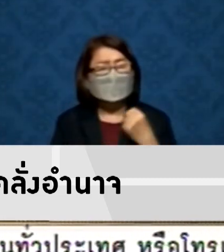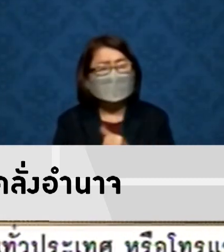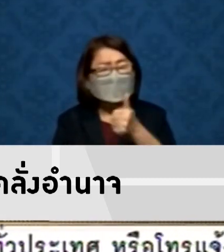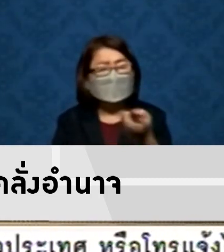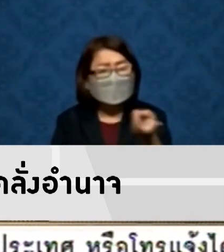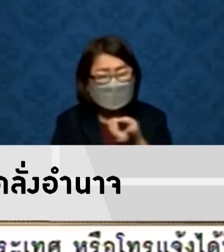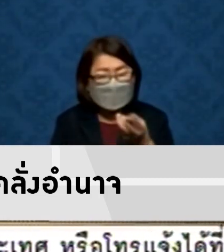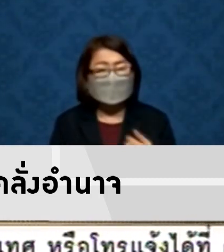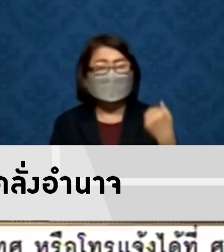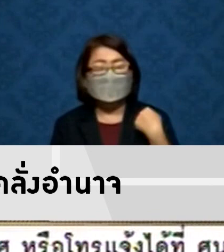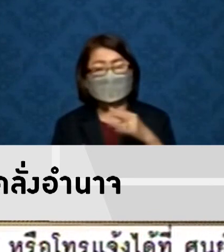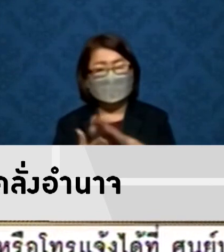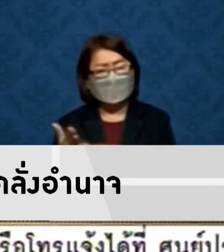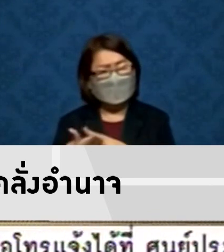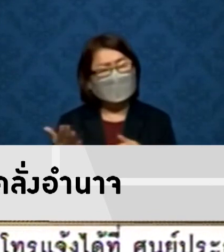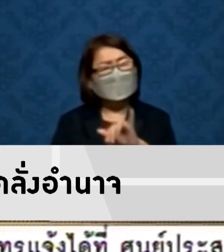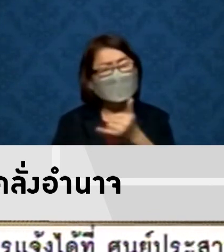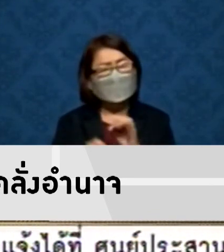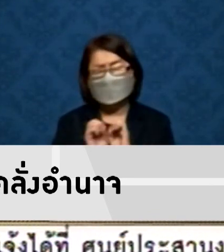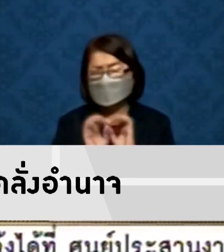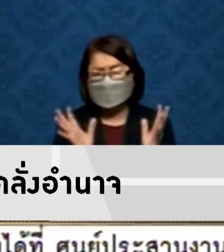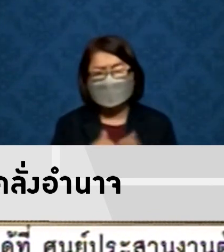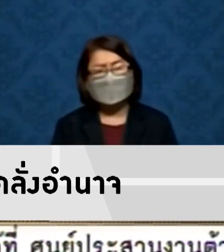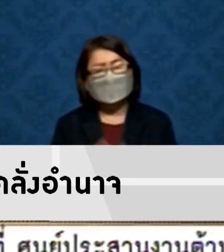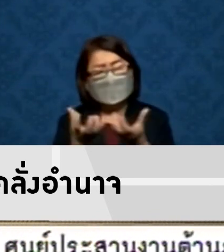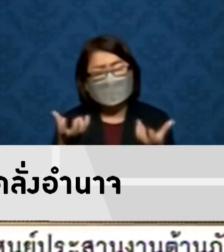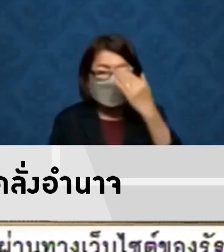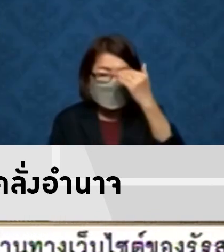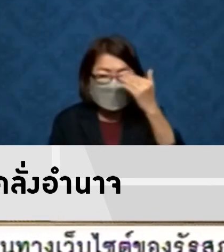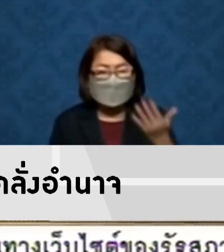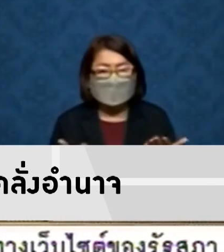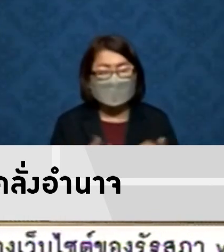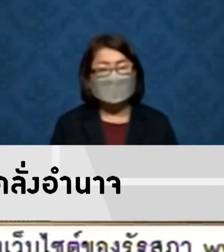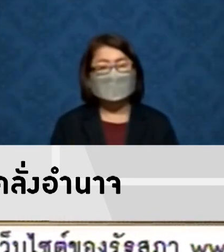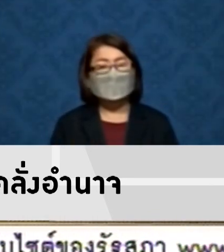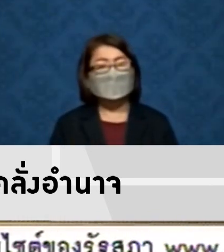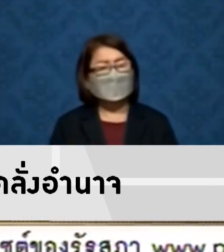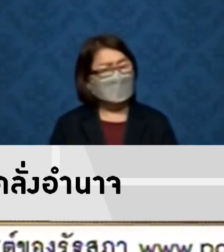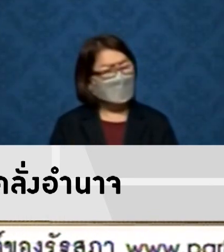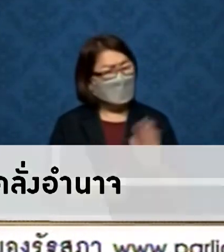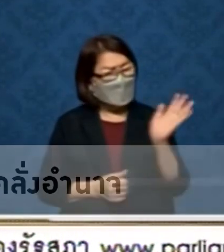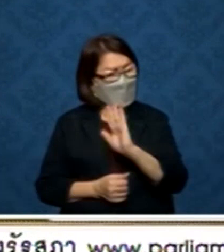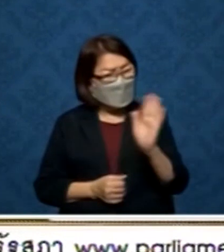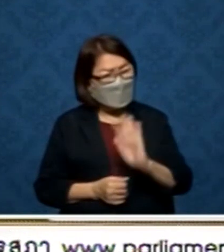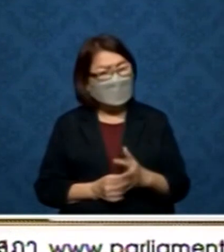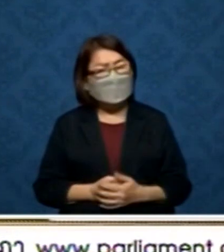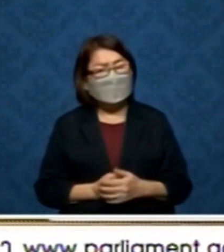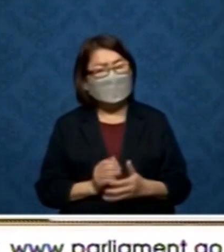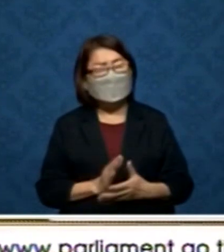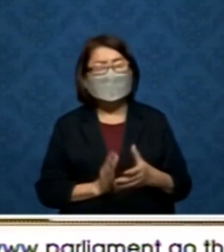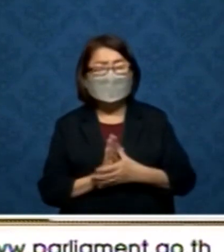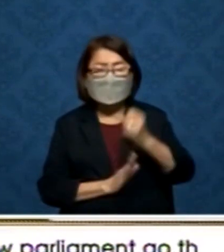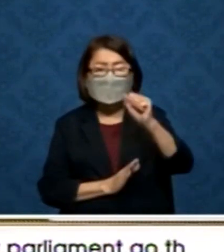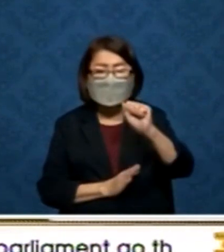องโควิดคุณสุชาติไร้ภูมิปัญญาไร้ความสามารถทำให้ผู้ใช้แรงงานได้รับผลกระทบทั้งระบบไปปะละเลยแรงงาน